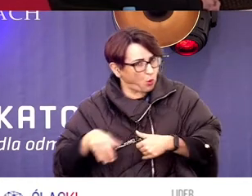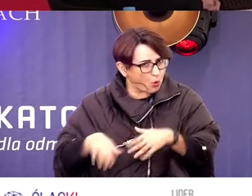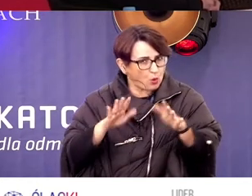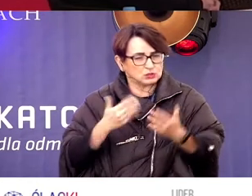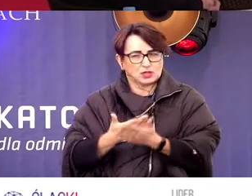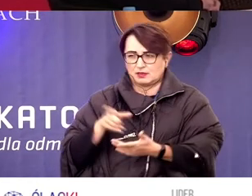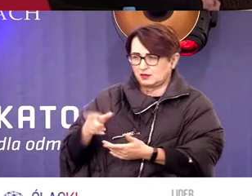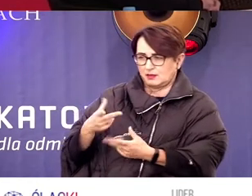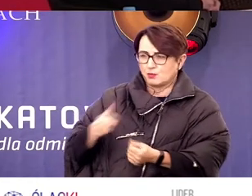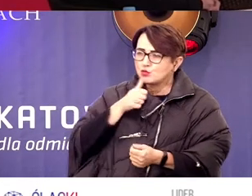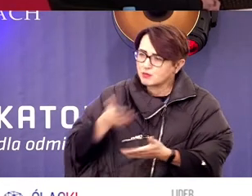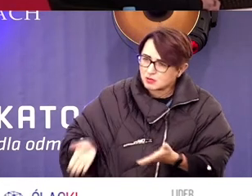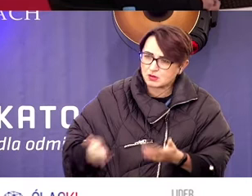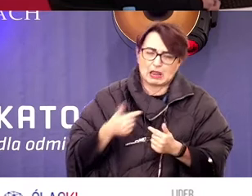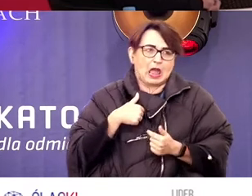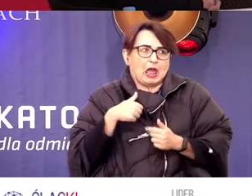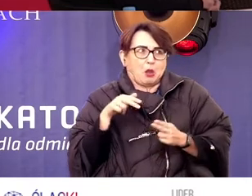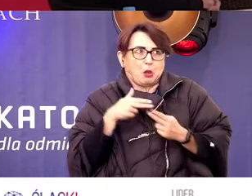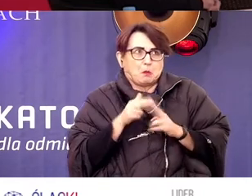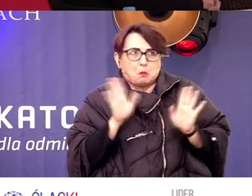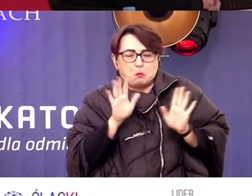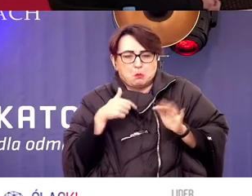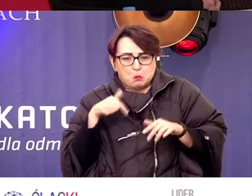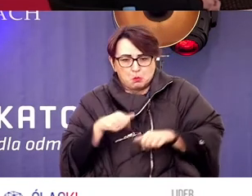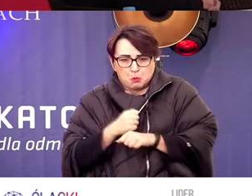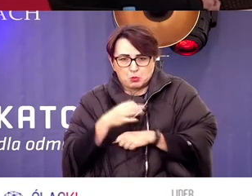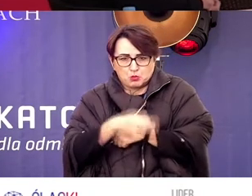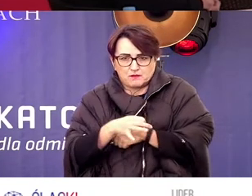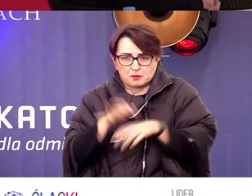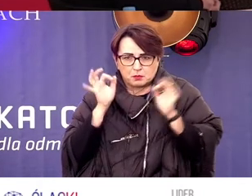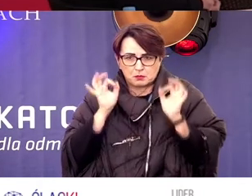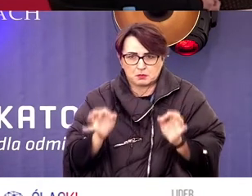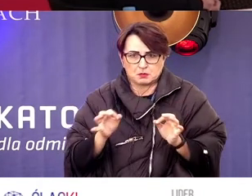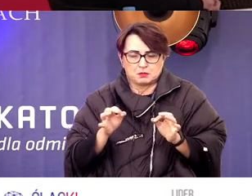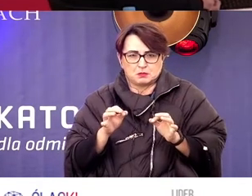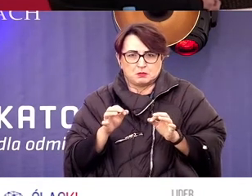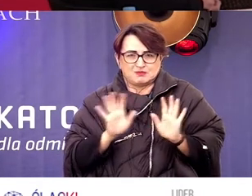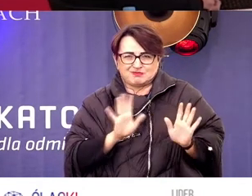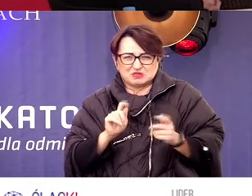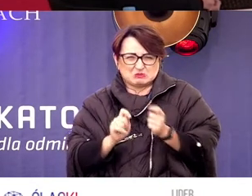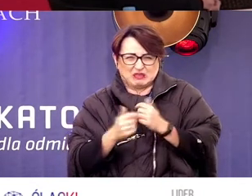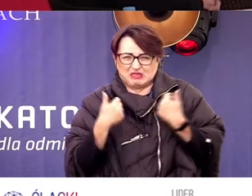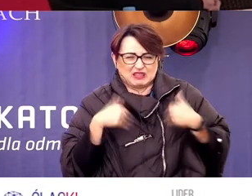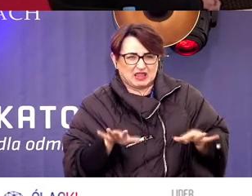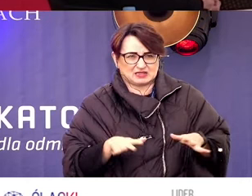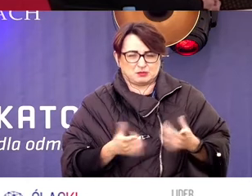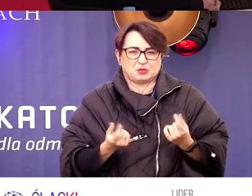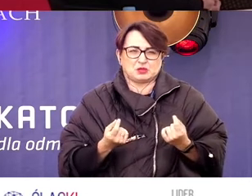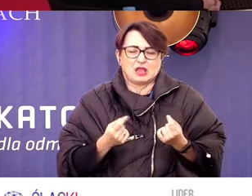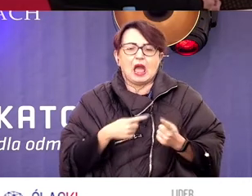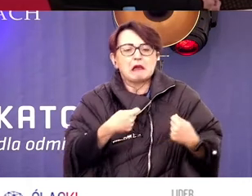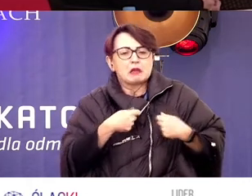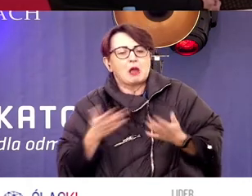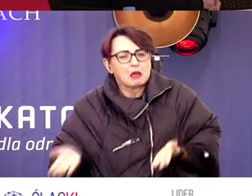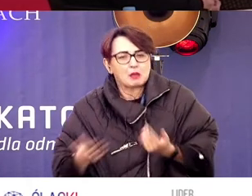no a dlaczego byś nie spróbował? Ja mówię: mi jest bardzo dobrze, ja pracuję na uniwersytecie, nie za bardzo chcę coś innego robić. No a